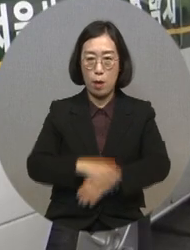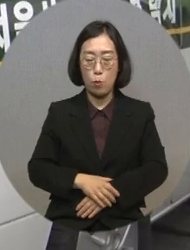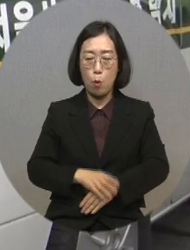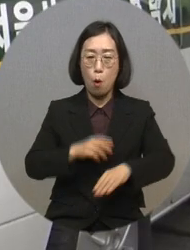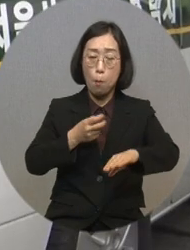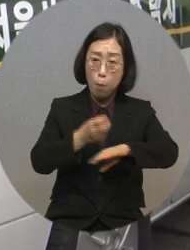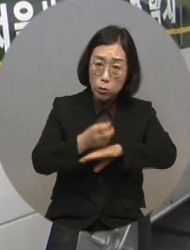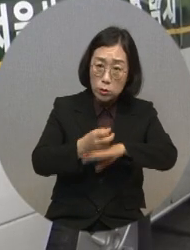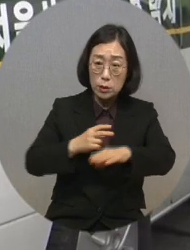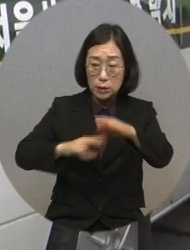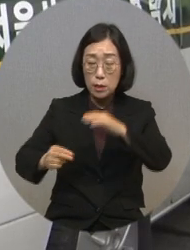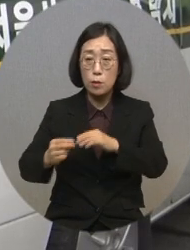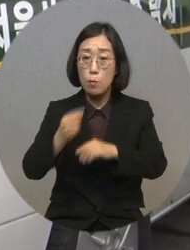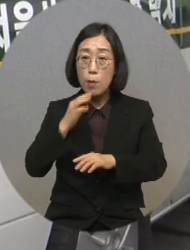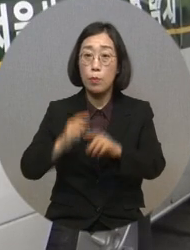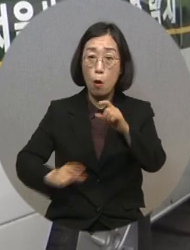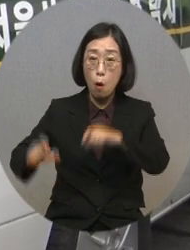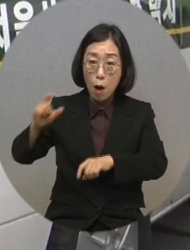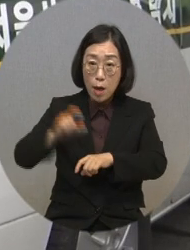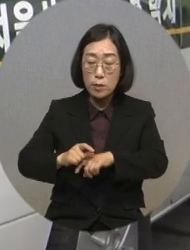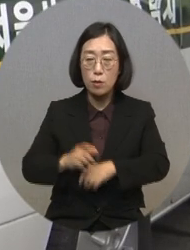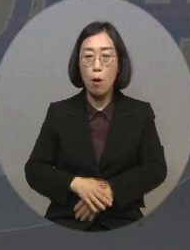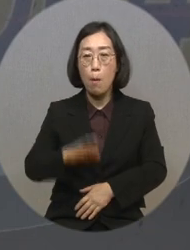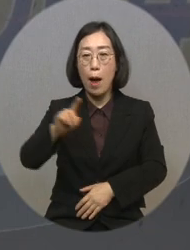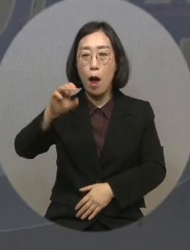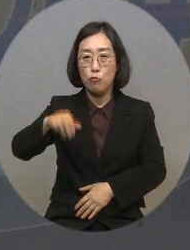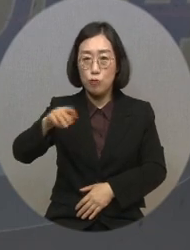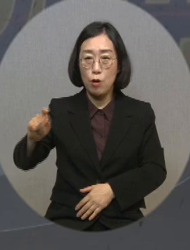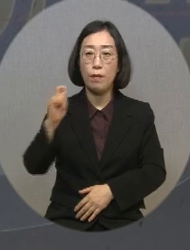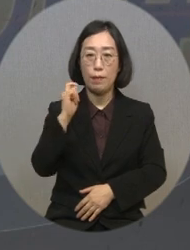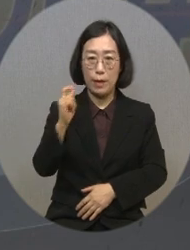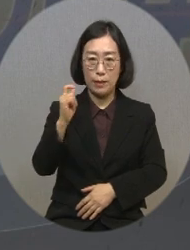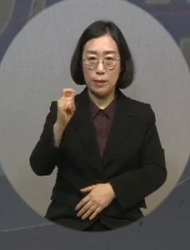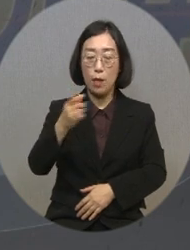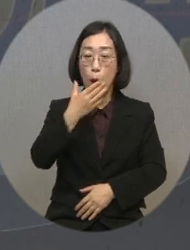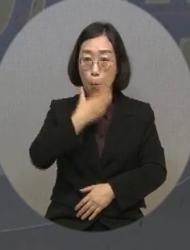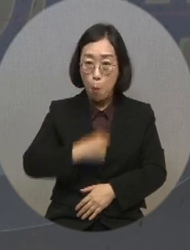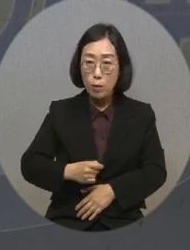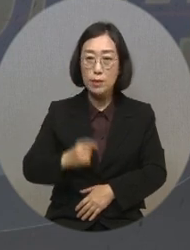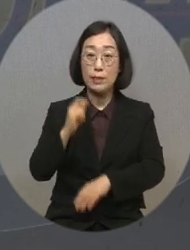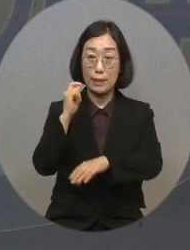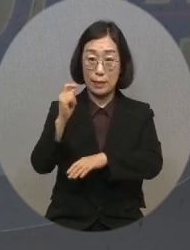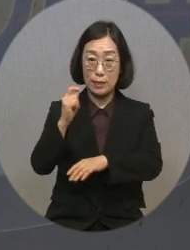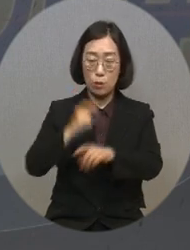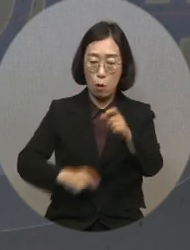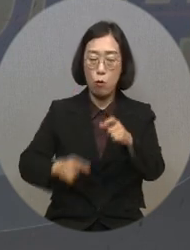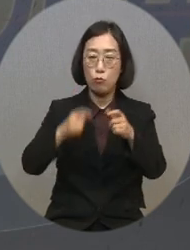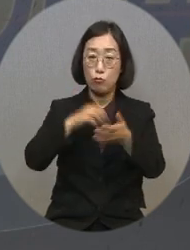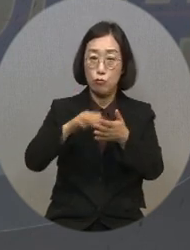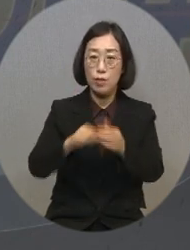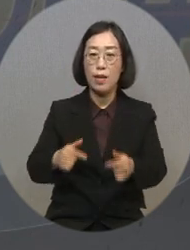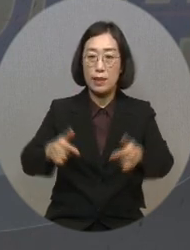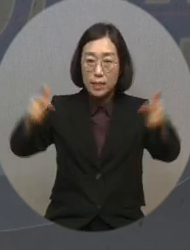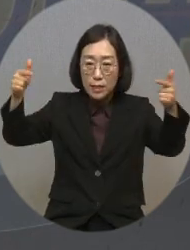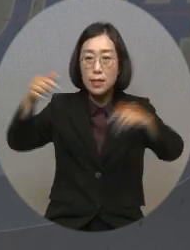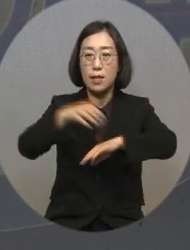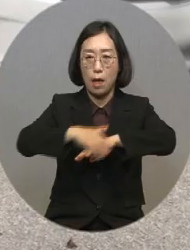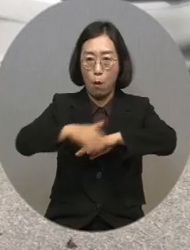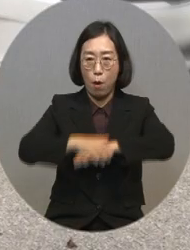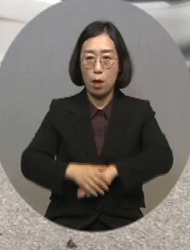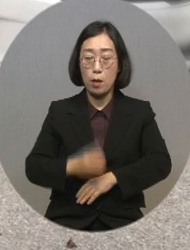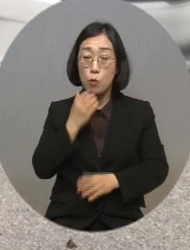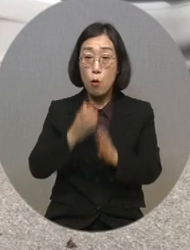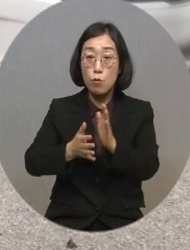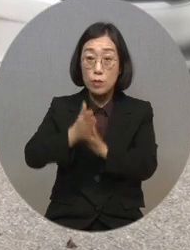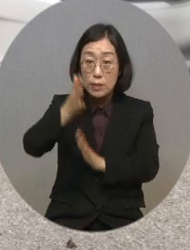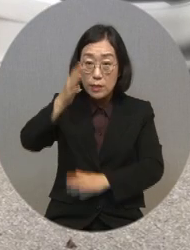장애 정도가 심한 장애인들을 위해 바우처 택시 장애인 복지 콜도 확대할 예정입니다 서울시는 장애인